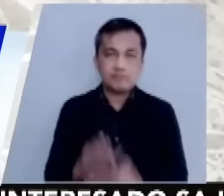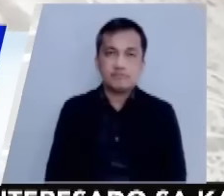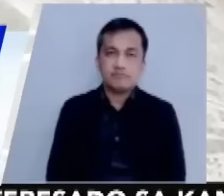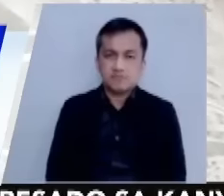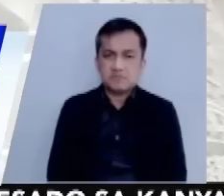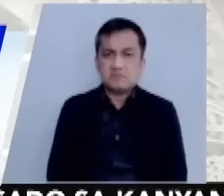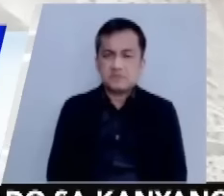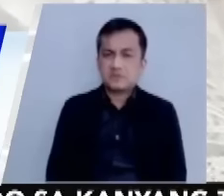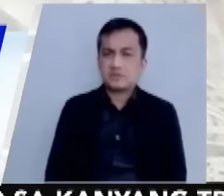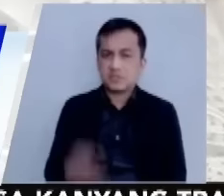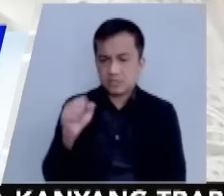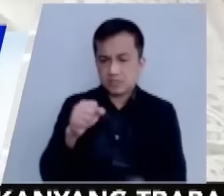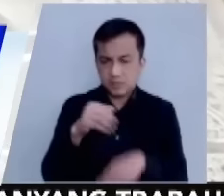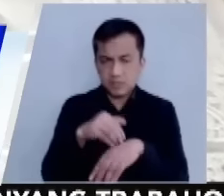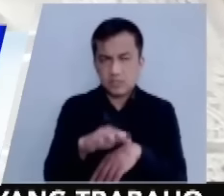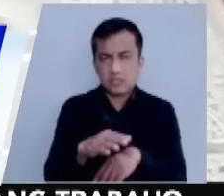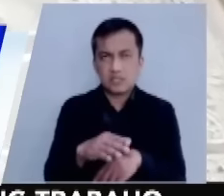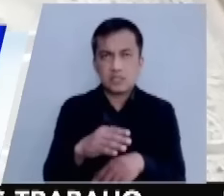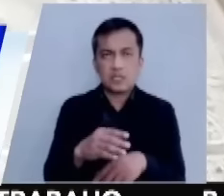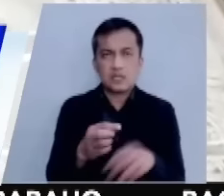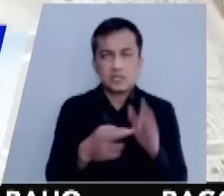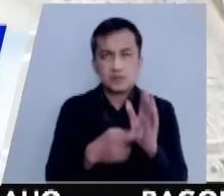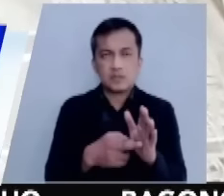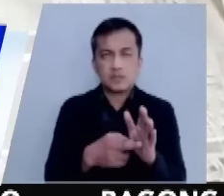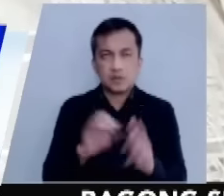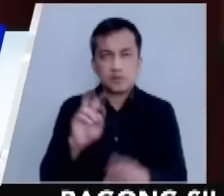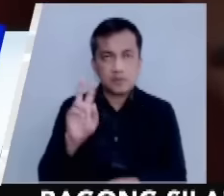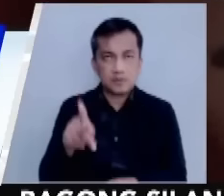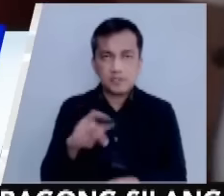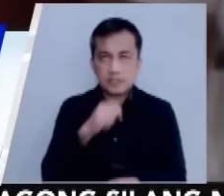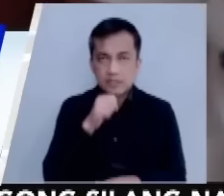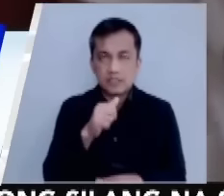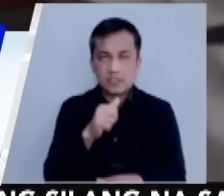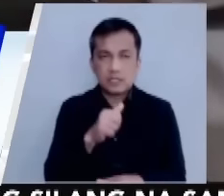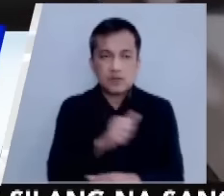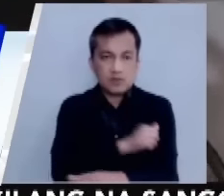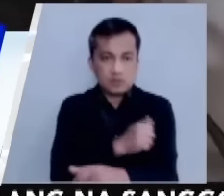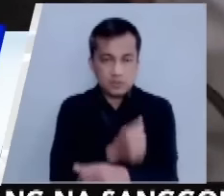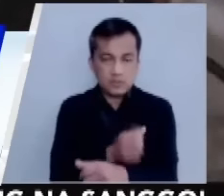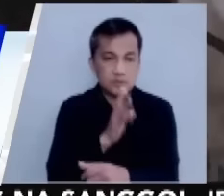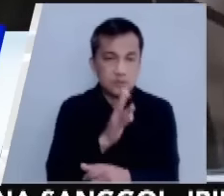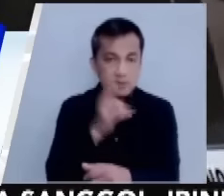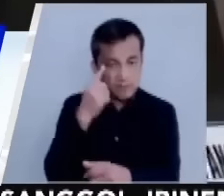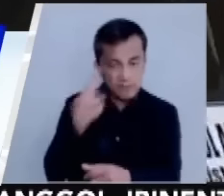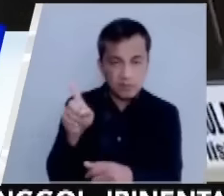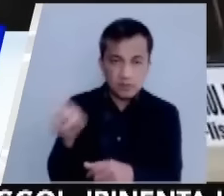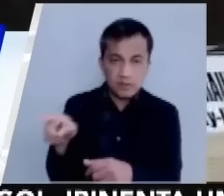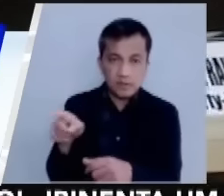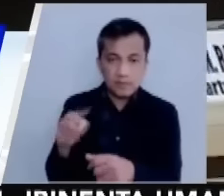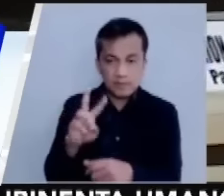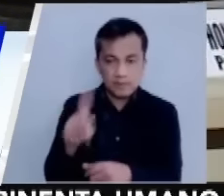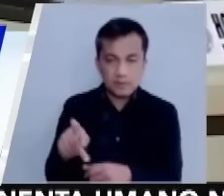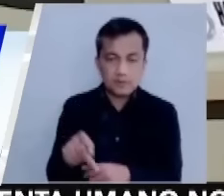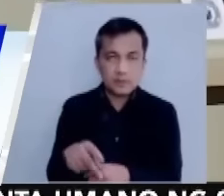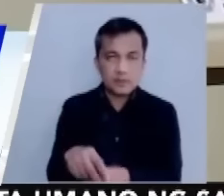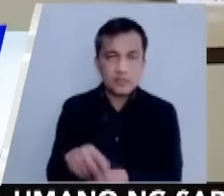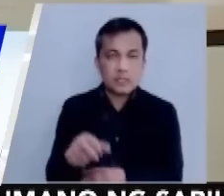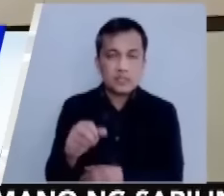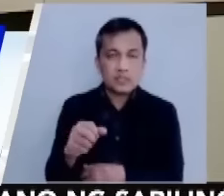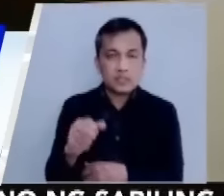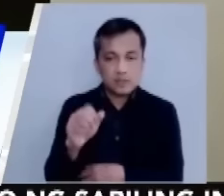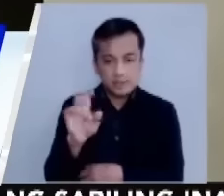OVP, hindi raw sila otorisadong magsalita para sa vice-presidente. 17 oras o hanggang alas 3 daw ng madaling araw